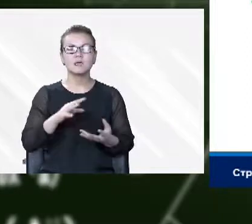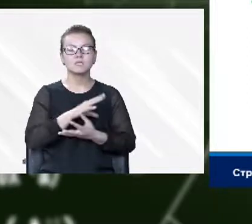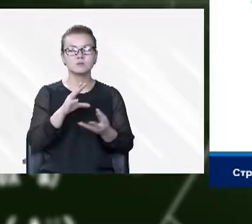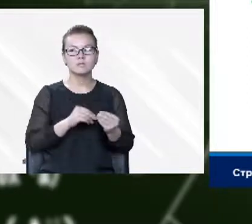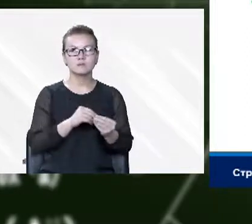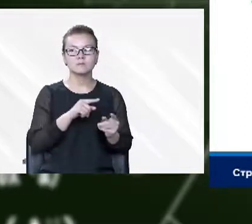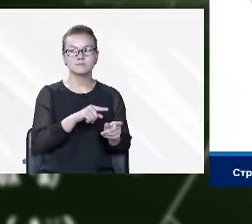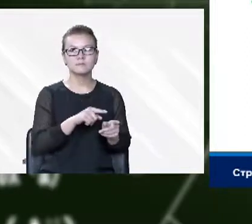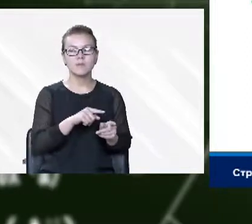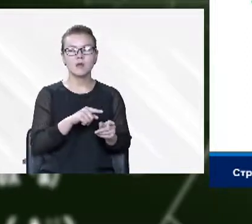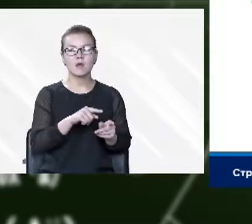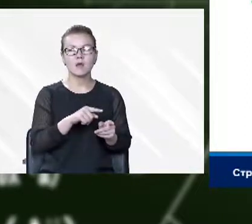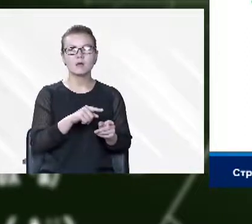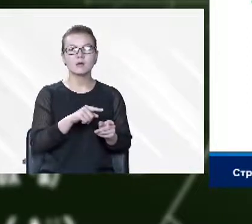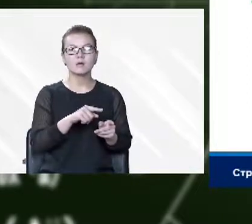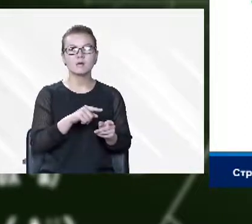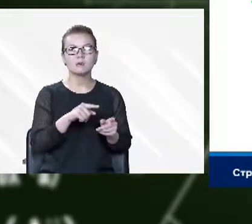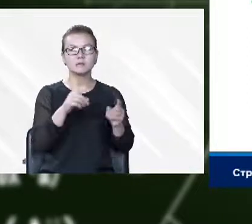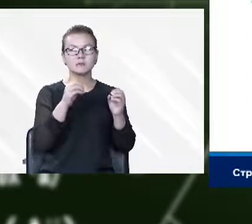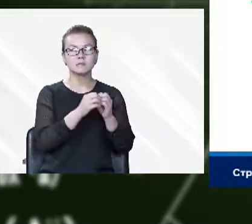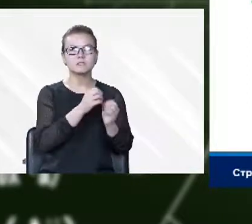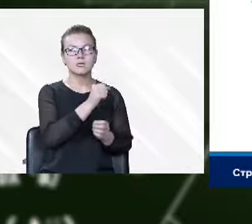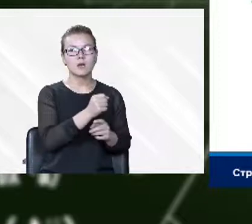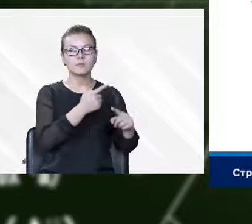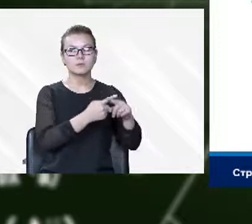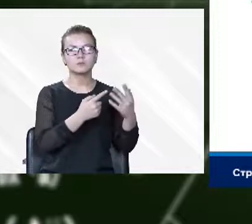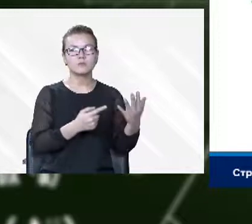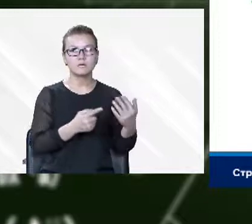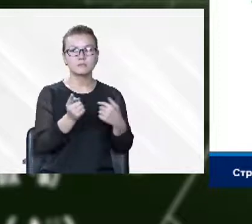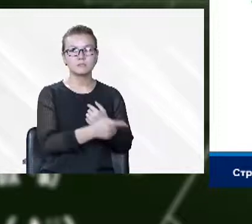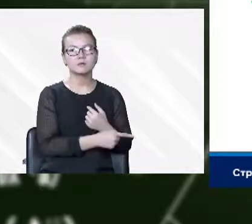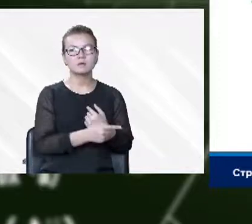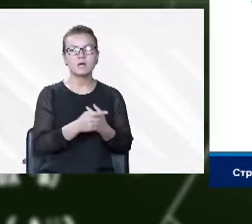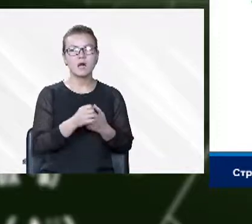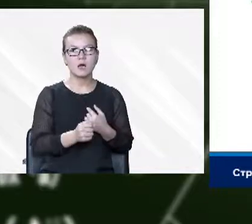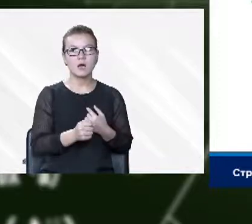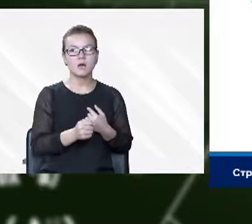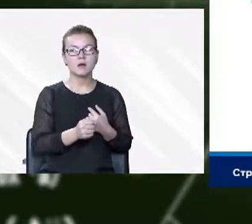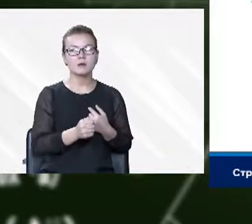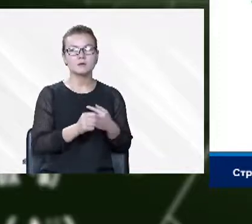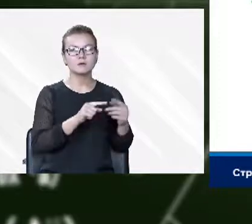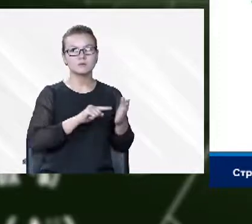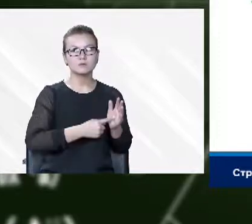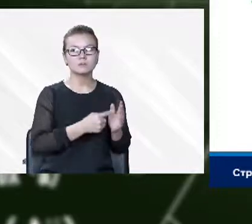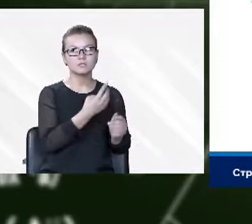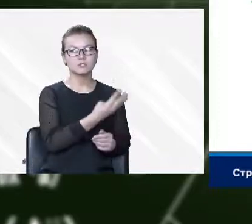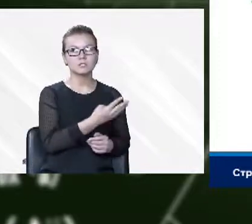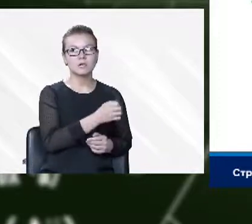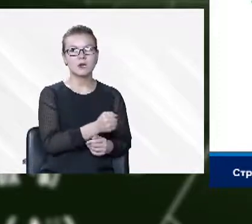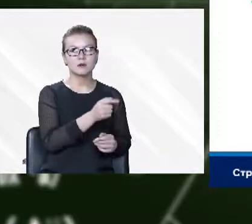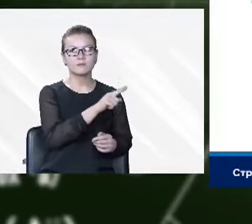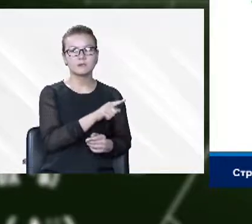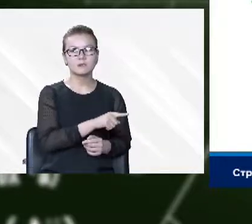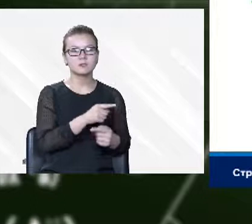Результат. Дробь 10а плюс 5, деленное на произведение а и разность 4а